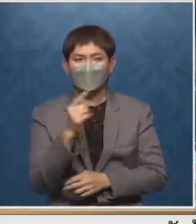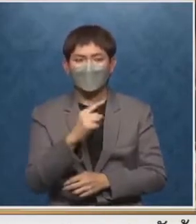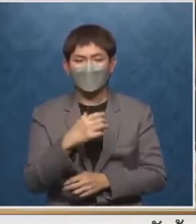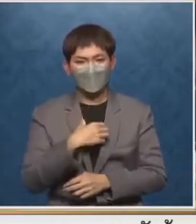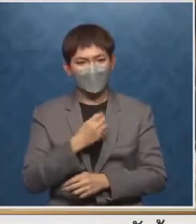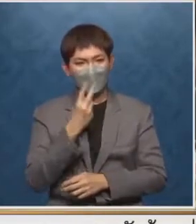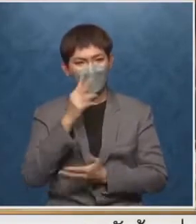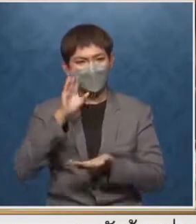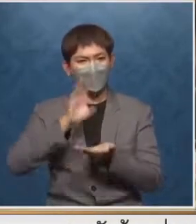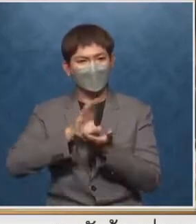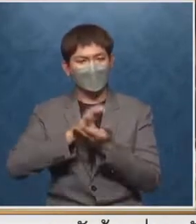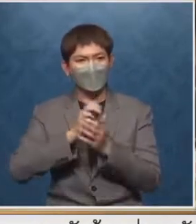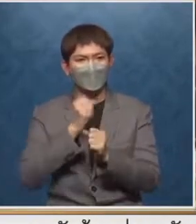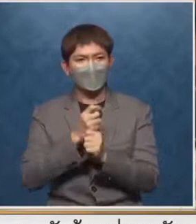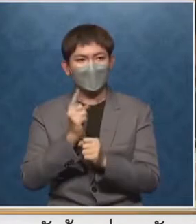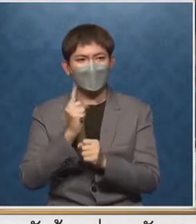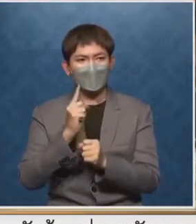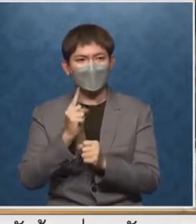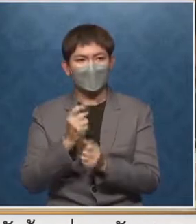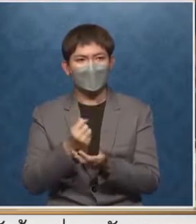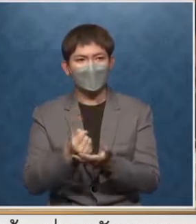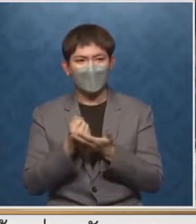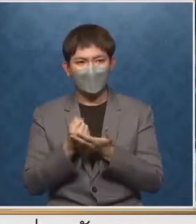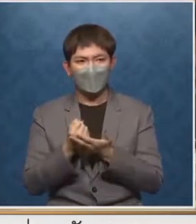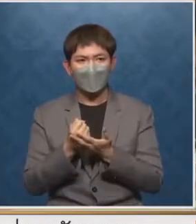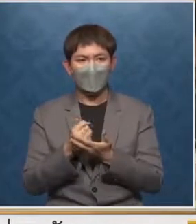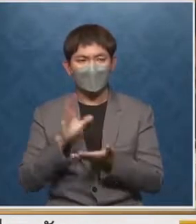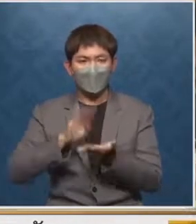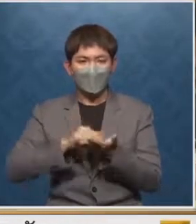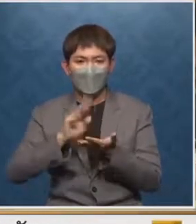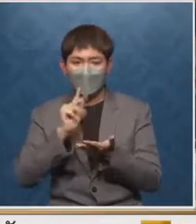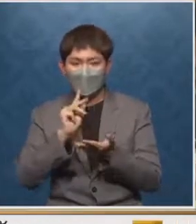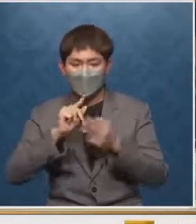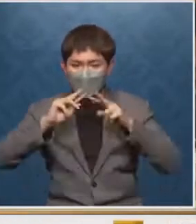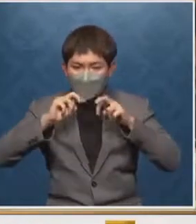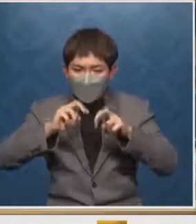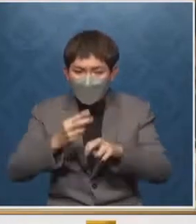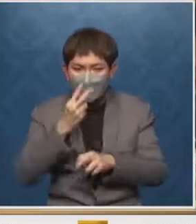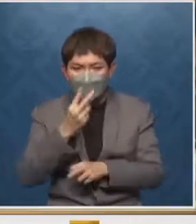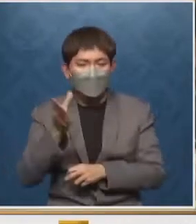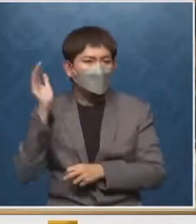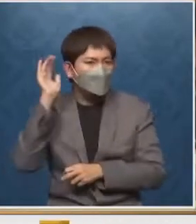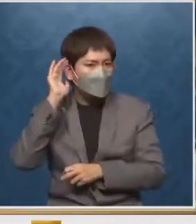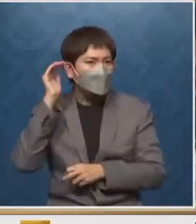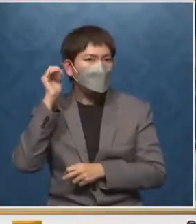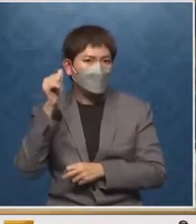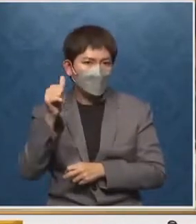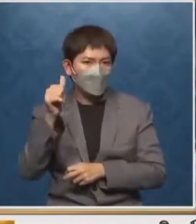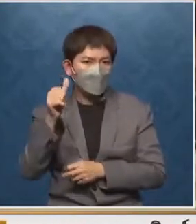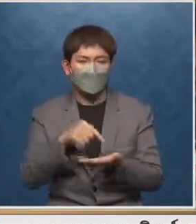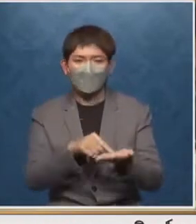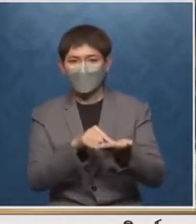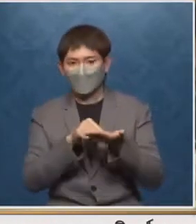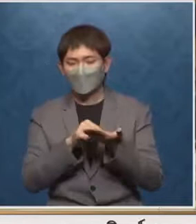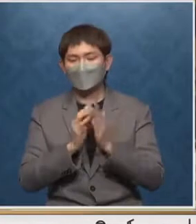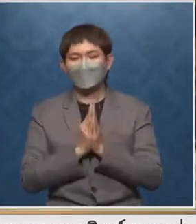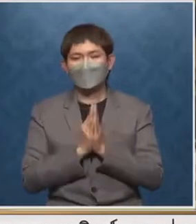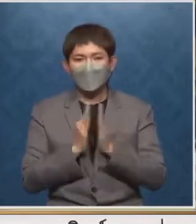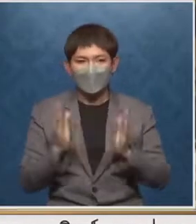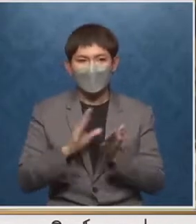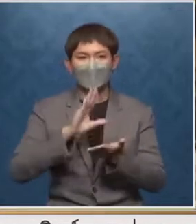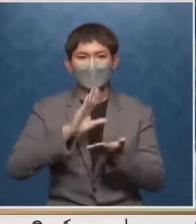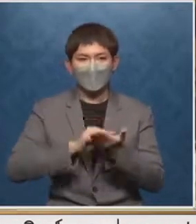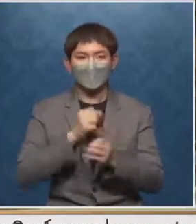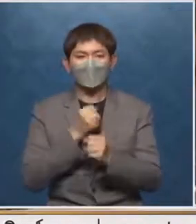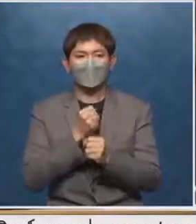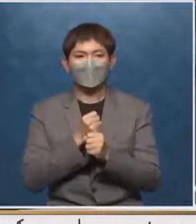ทุนผลิตสื่อที่สามารถเป็นแหล่งข้อมูลที่เชื่อถือได้อันนี้เป็นข้อเสนอที่ต้องขอบคุณแล้วก็รับไปดำเ